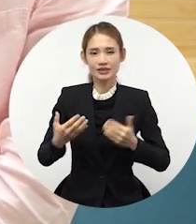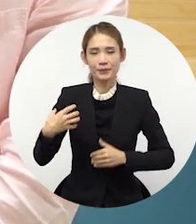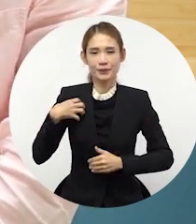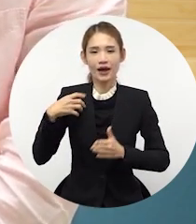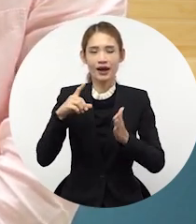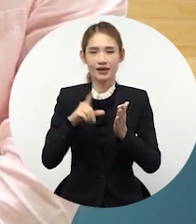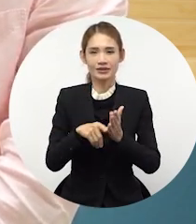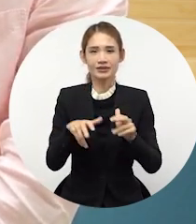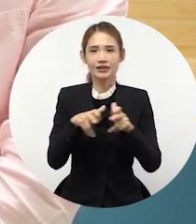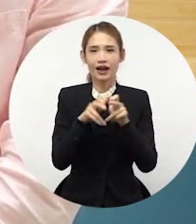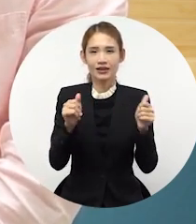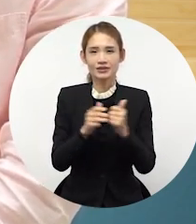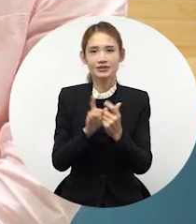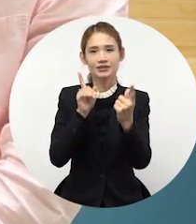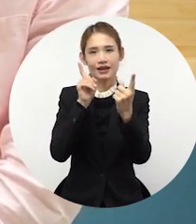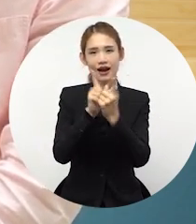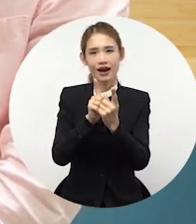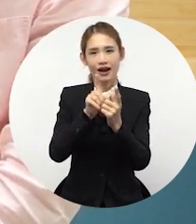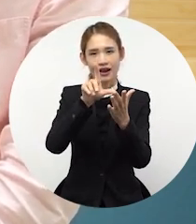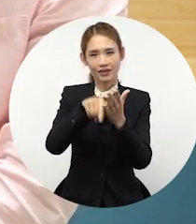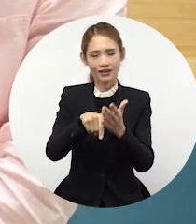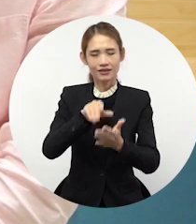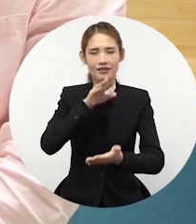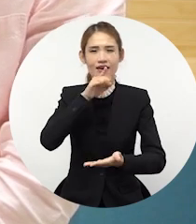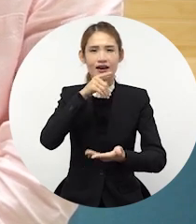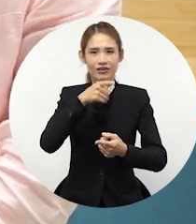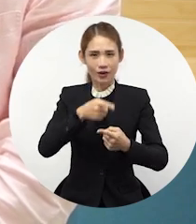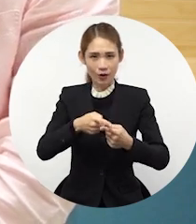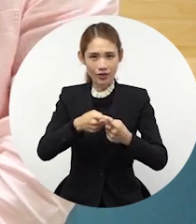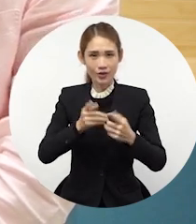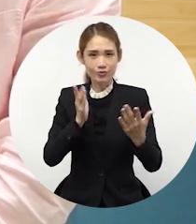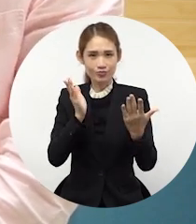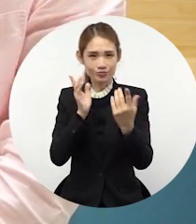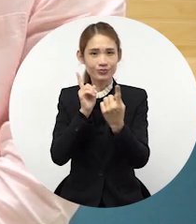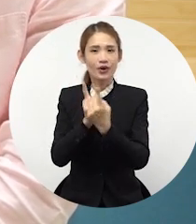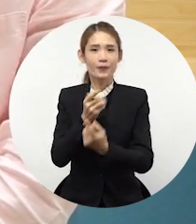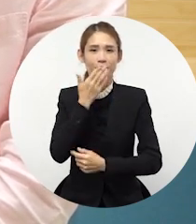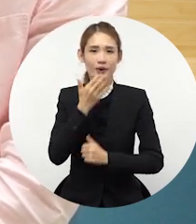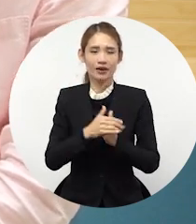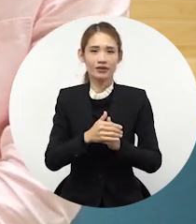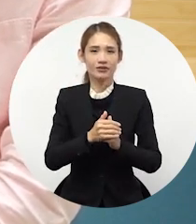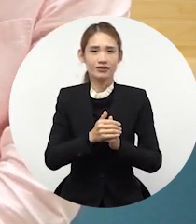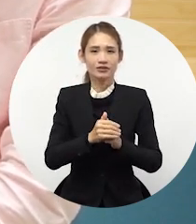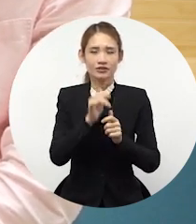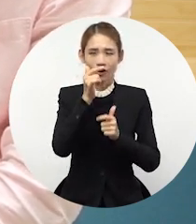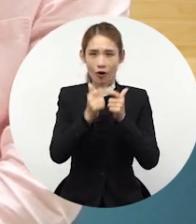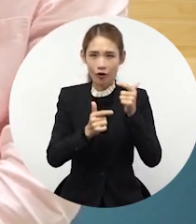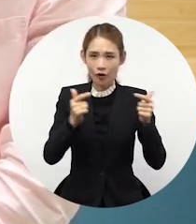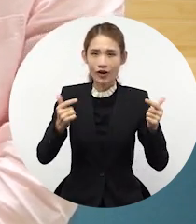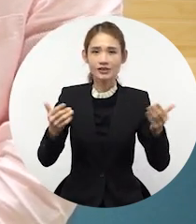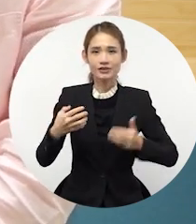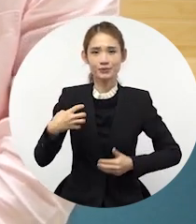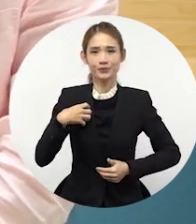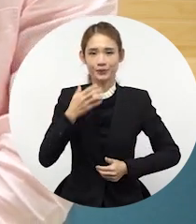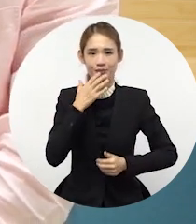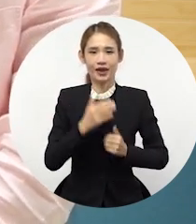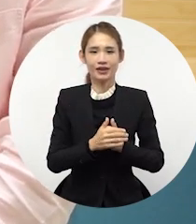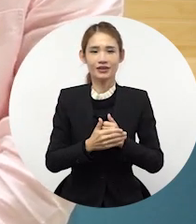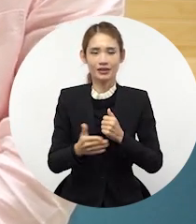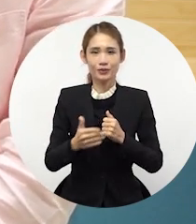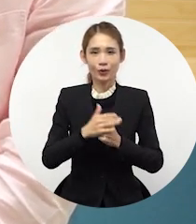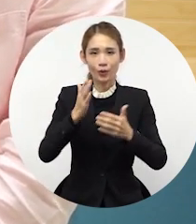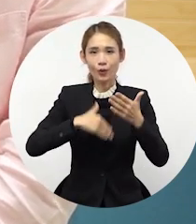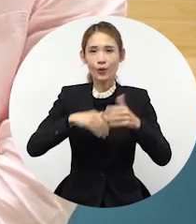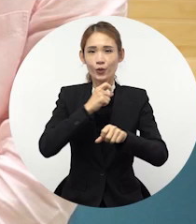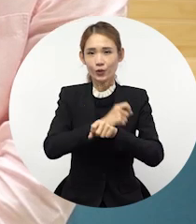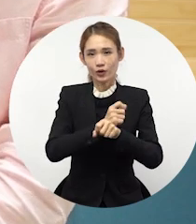난 공무원이야 라며 장애 자부심을 당사자를 가지는 대하는 공무원의 건 모습. 당연히 있을 거고 그뿐만 아니라 되게 여러 가지 일들을 하게 될 거예요.